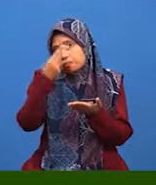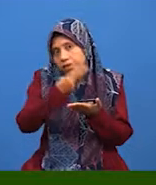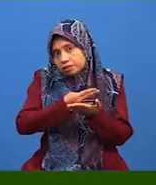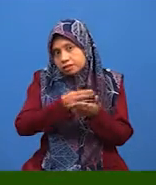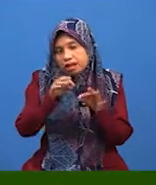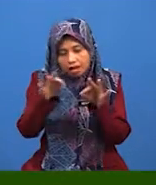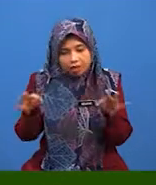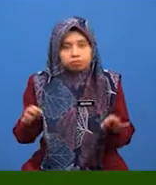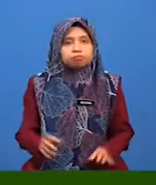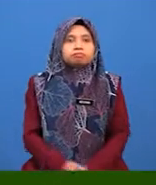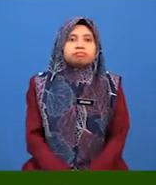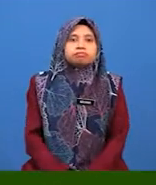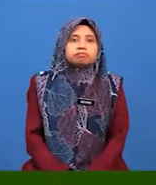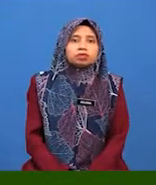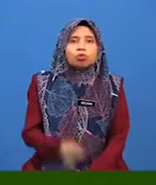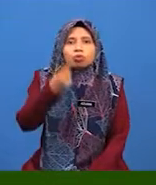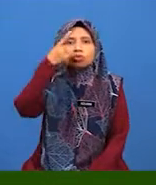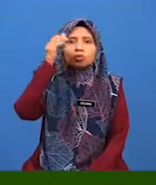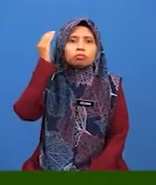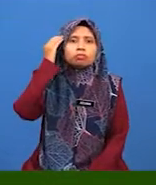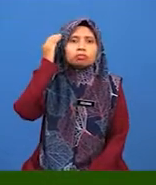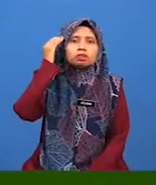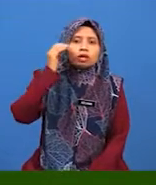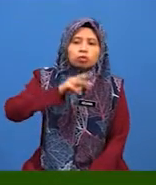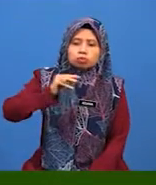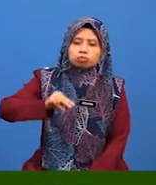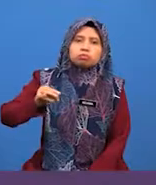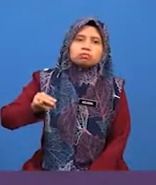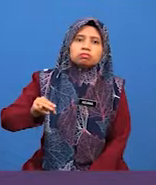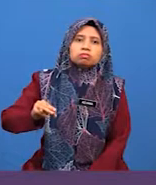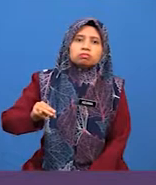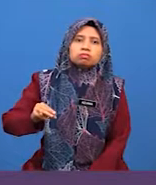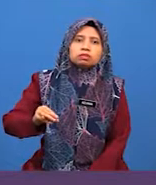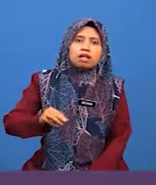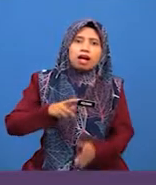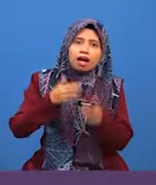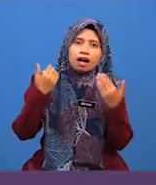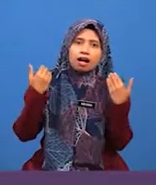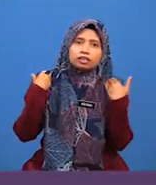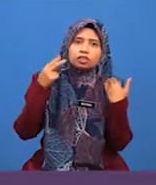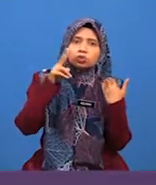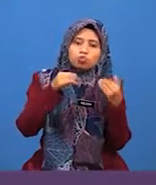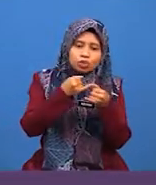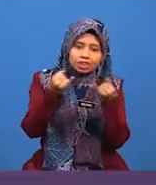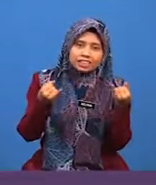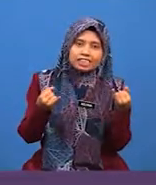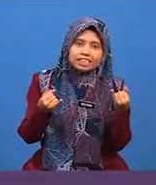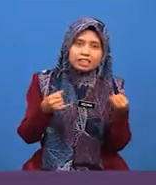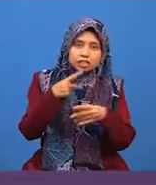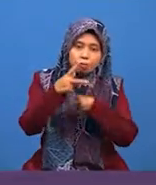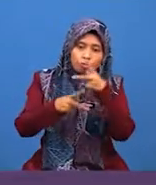ayat. Untuk pengetahuan murid-murid, terdapat dua jenis